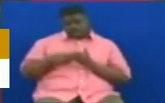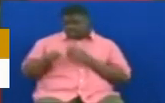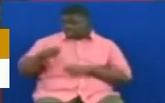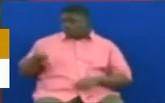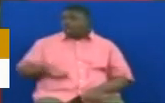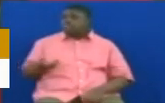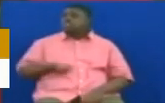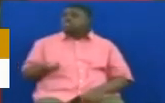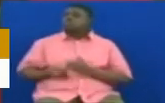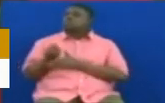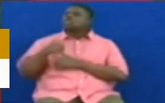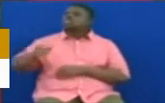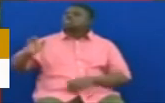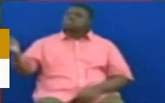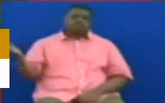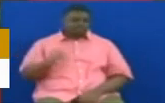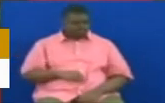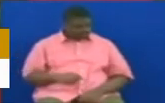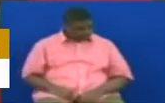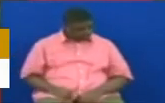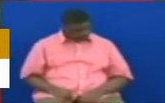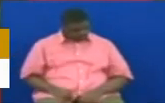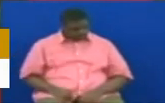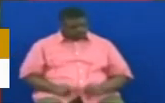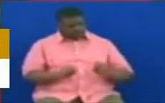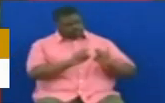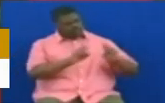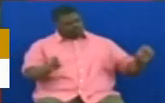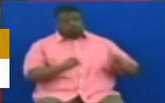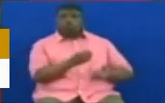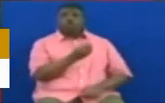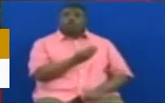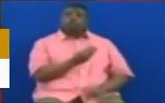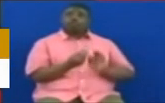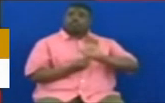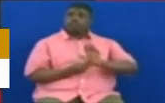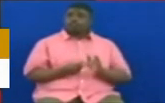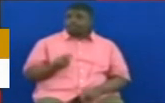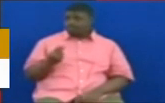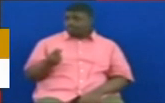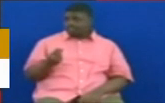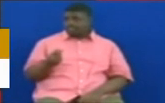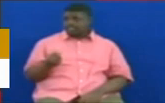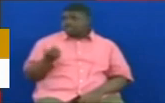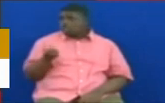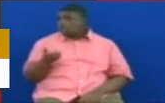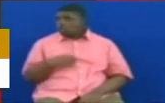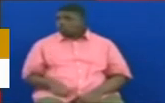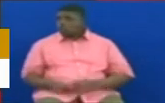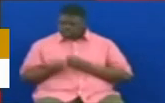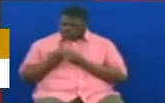nje. Nikienda kwenye kifungu cha 47 namba 2, kifungu kidogo cha pili,